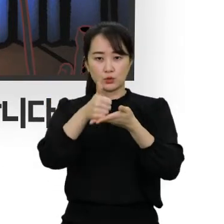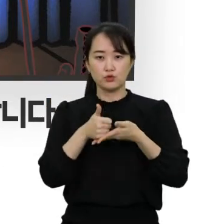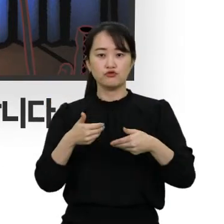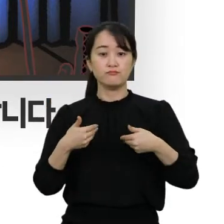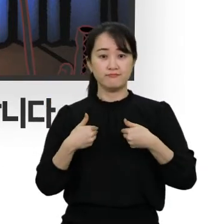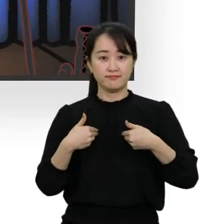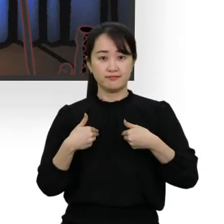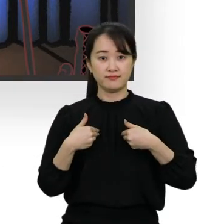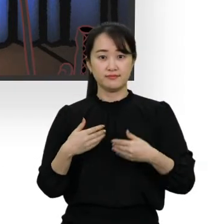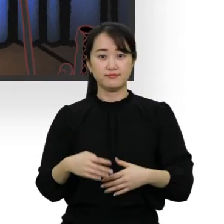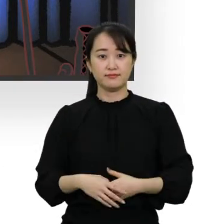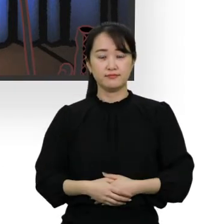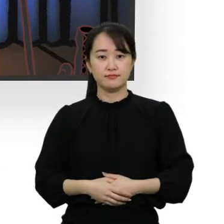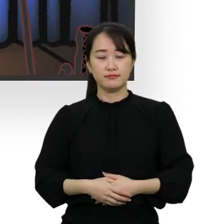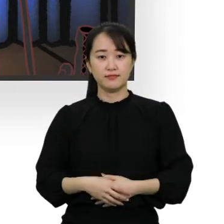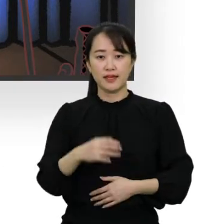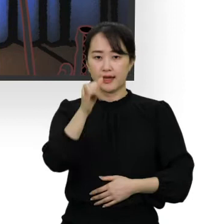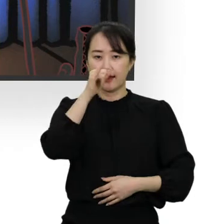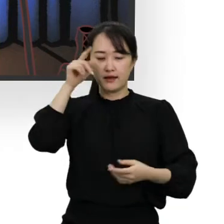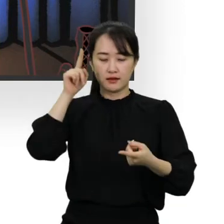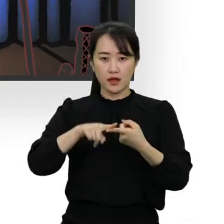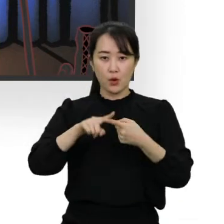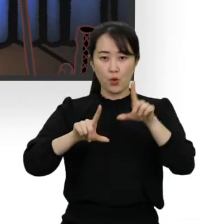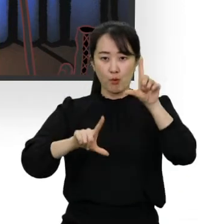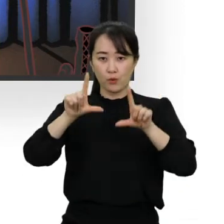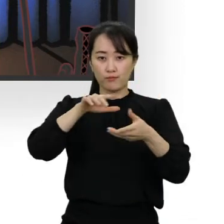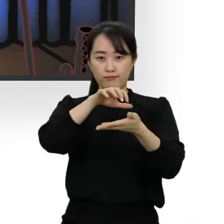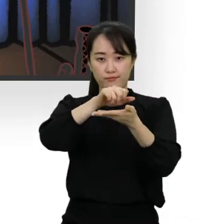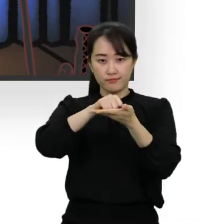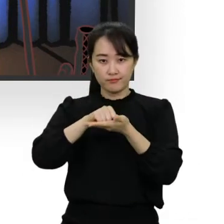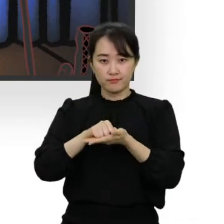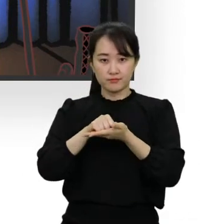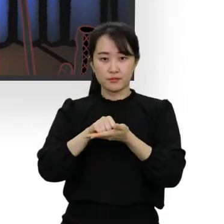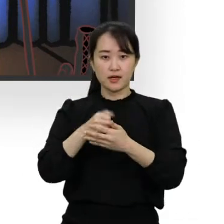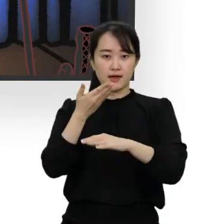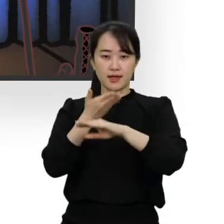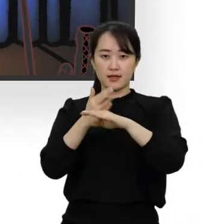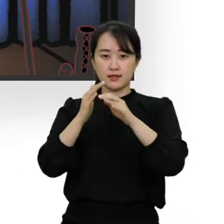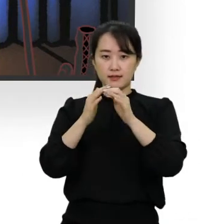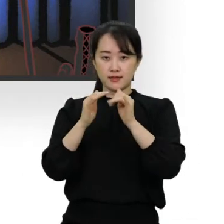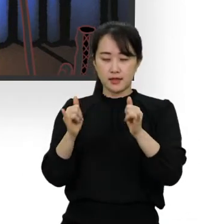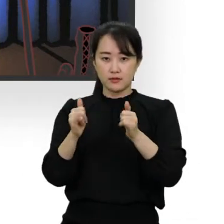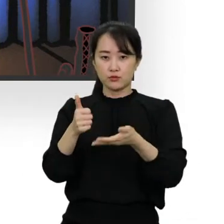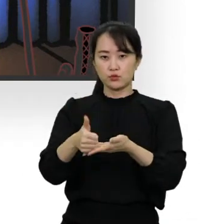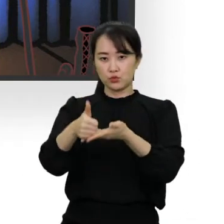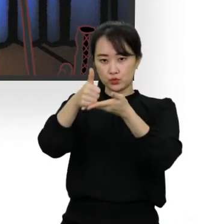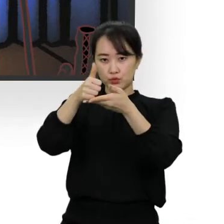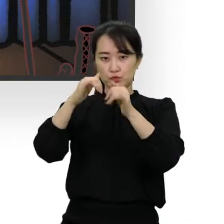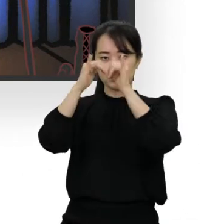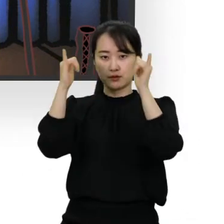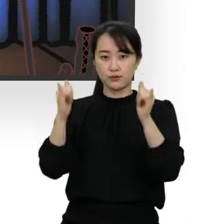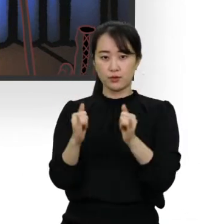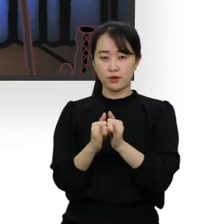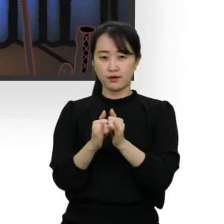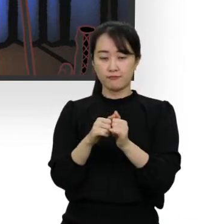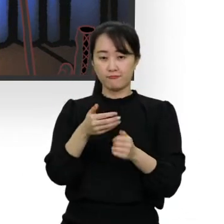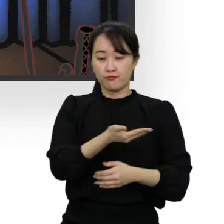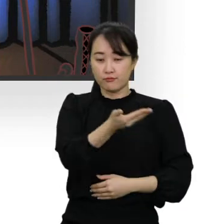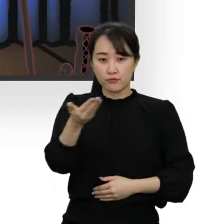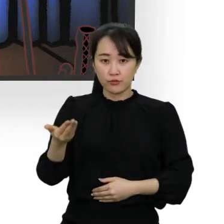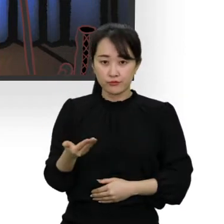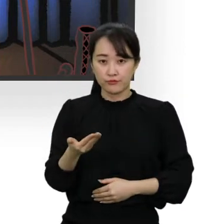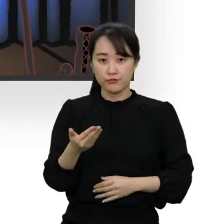합니다. 자신의 있는 그대로의 모습을 받아들이고 타인도 이를 존중하는 사회. 여러분도 그런